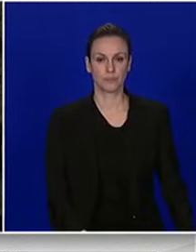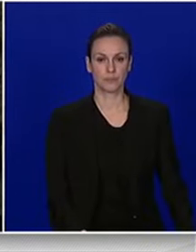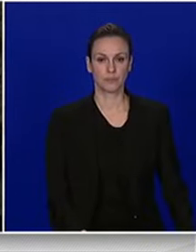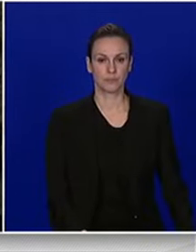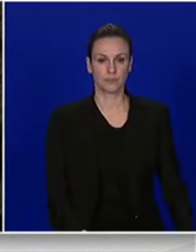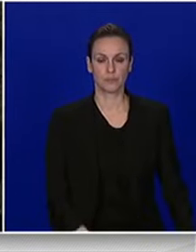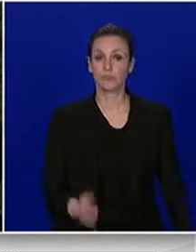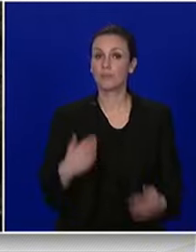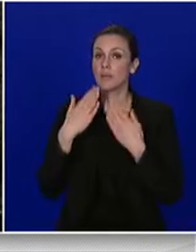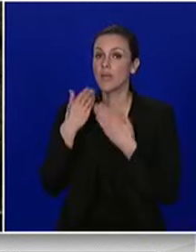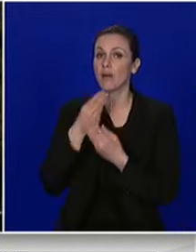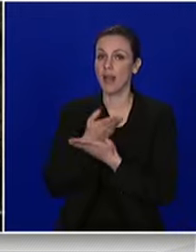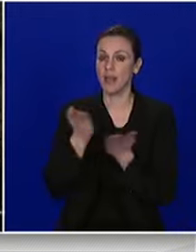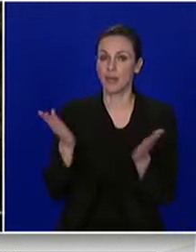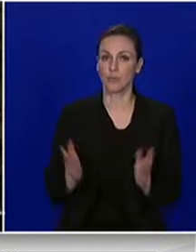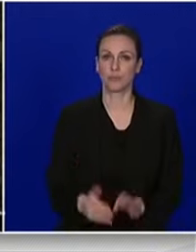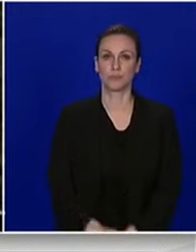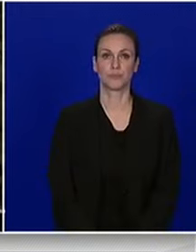Hvala vam lijepo.